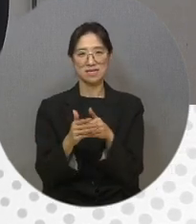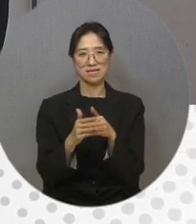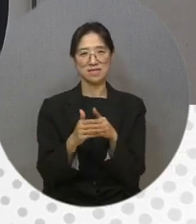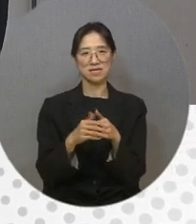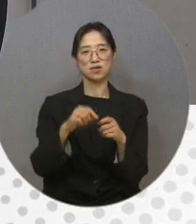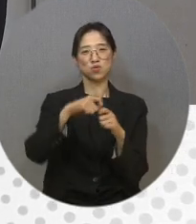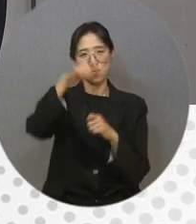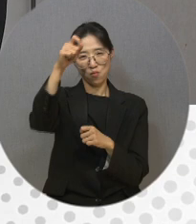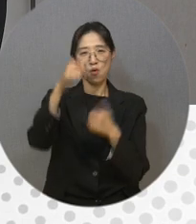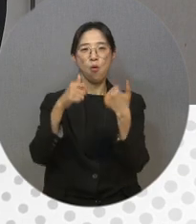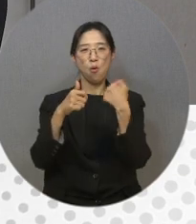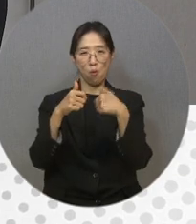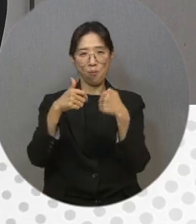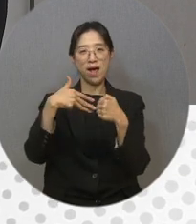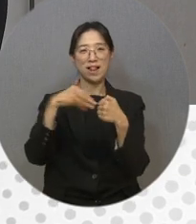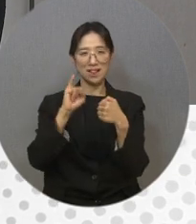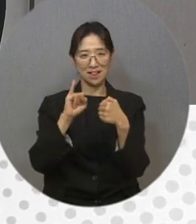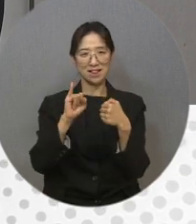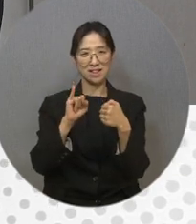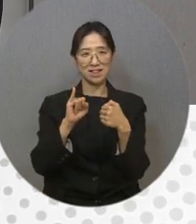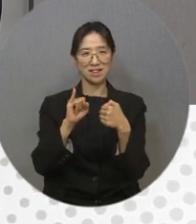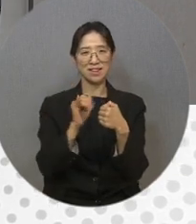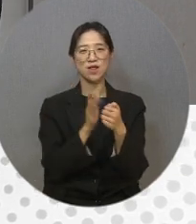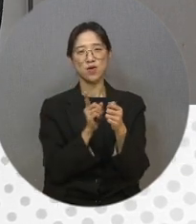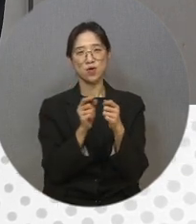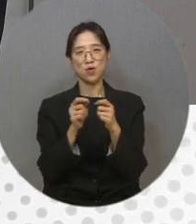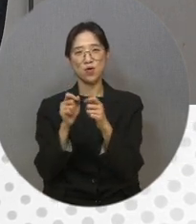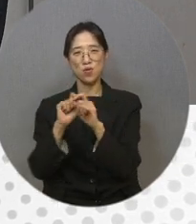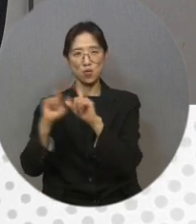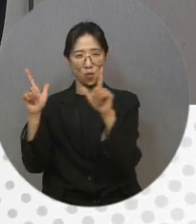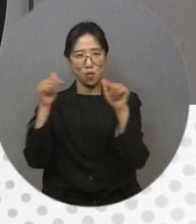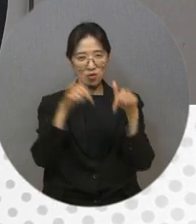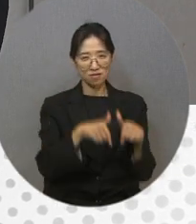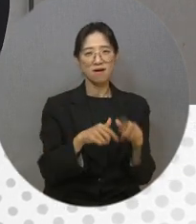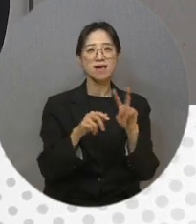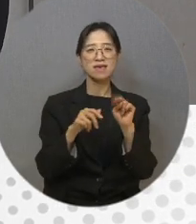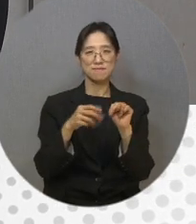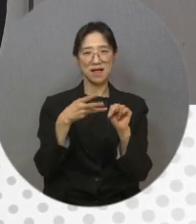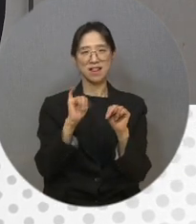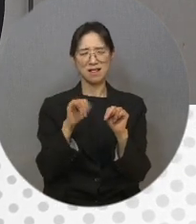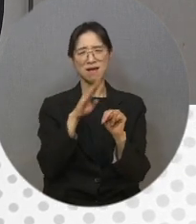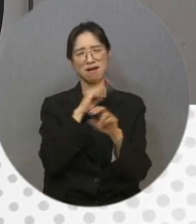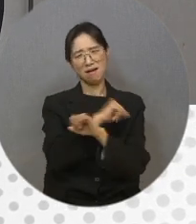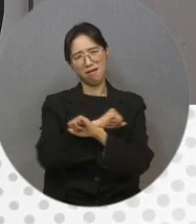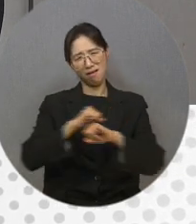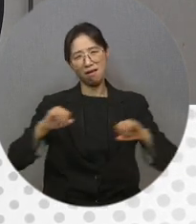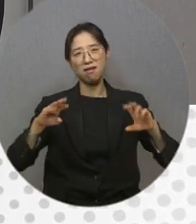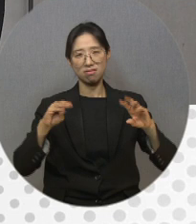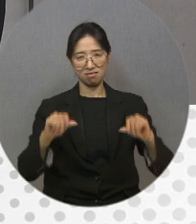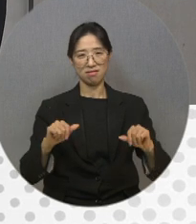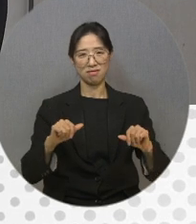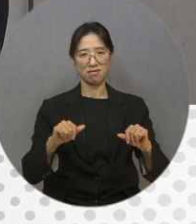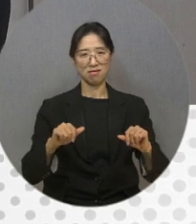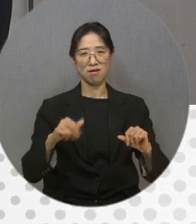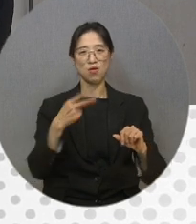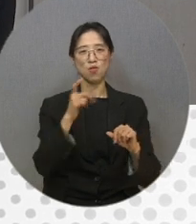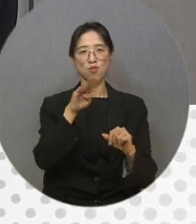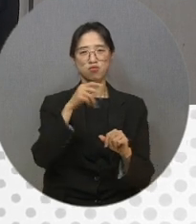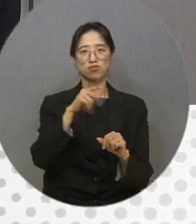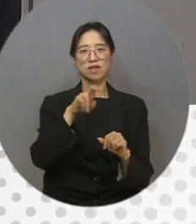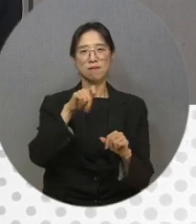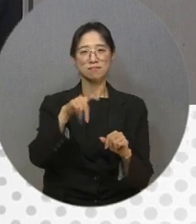5마일리 동서에 2마일리라는 어마어마한 큰 땅이죠. 이 넓은 큰 땅을 지금 같으면 동북 삼성을 뿐만이